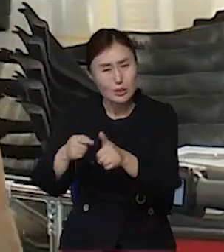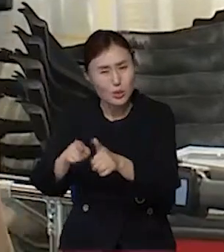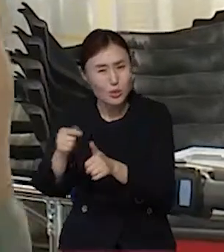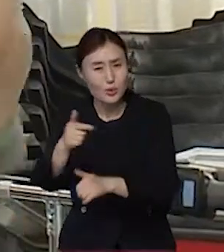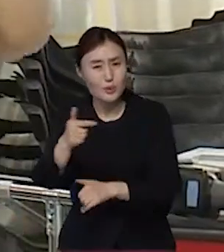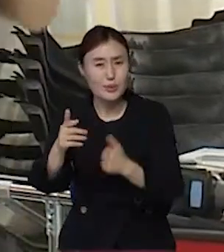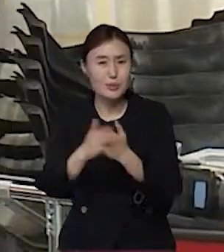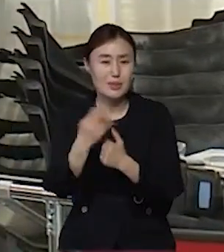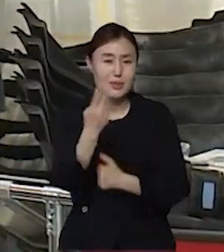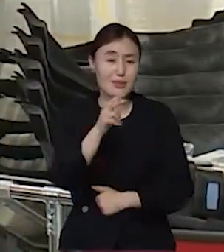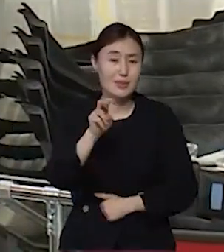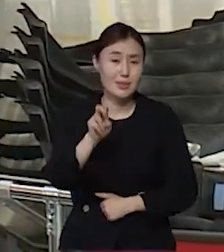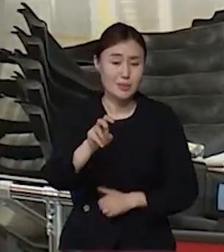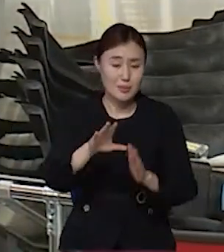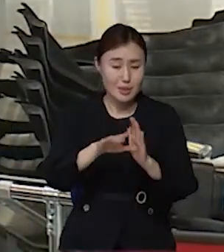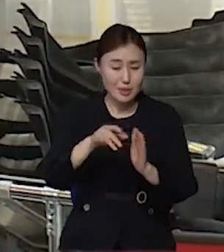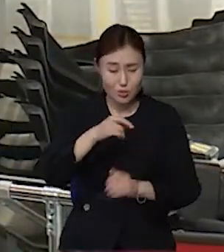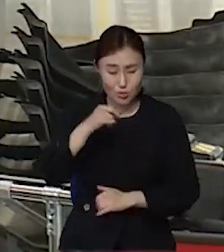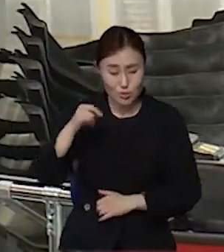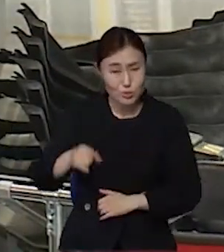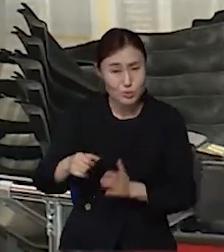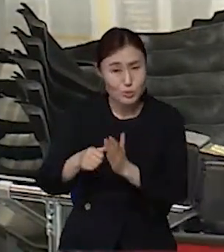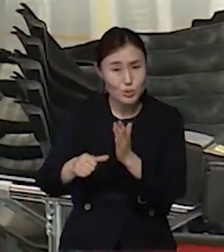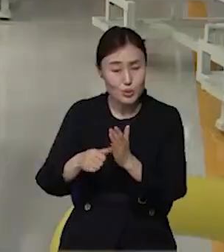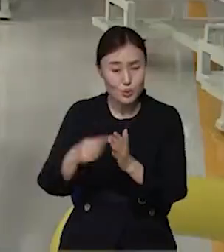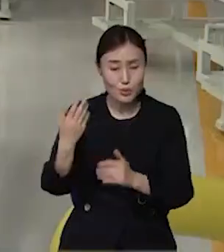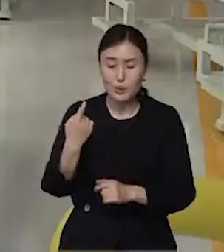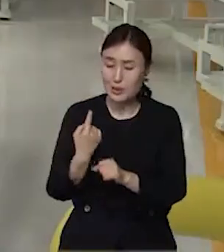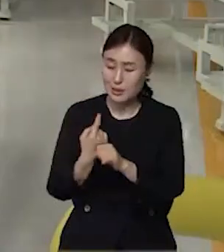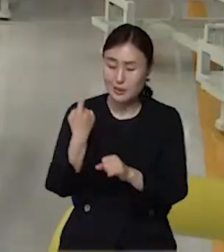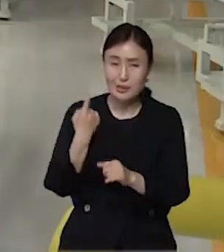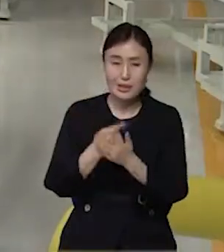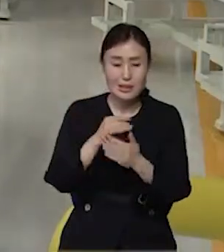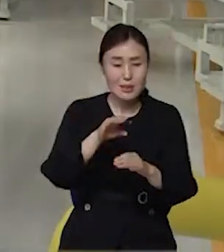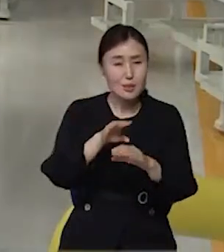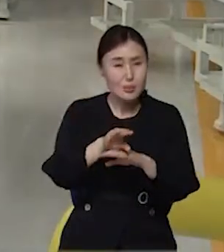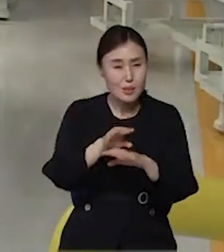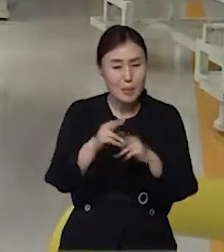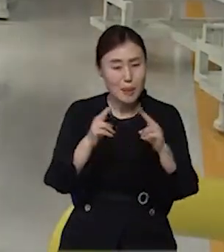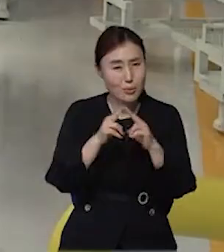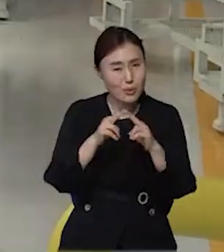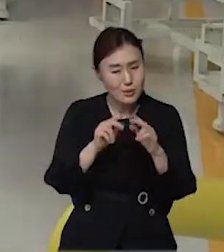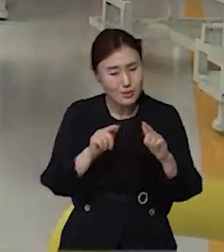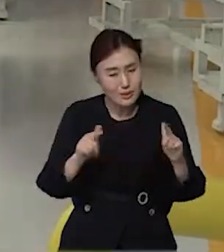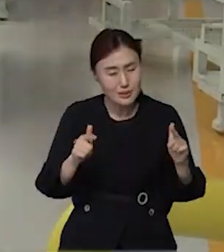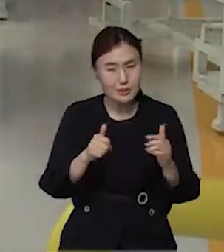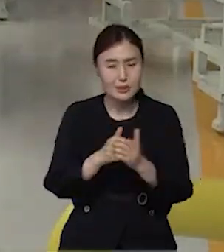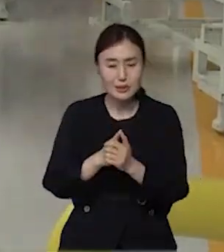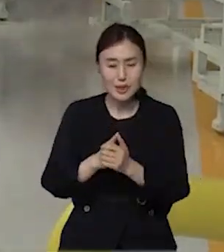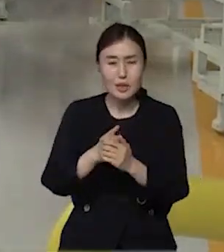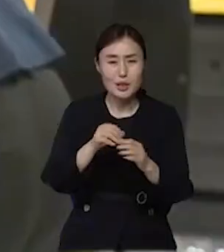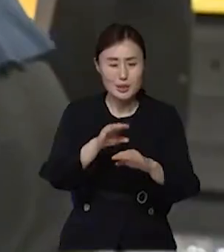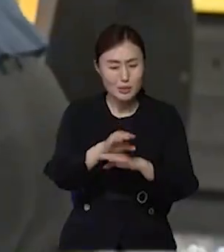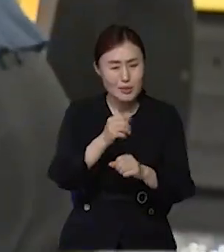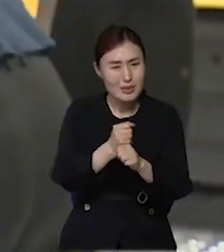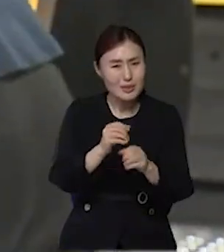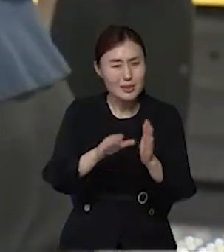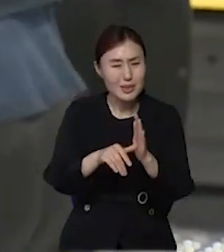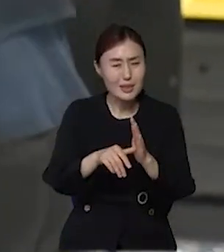지난 2020년도에는 중국산 부품으로, 지난해에는 자동차용 반도체로 생산에 차질을 빚은 바